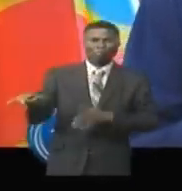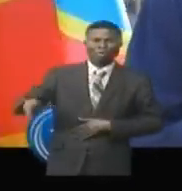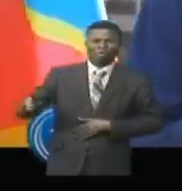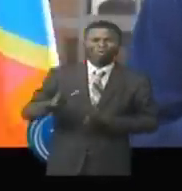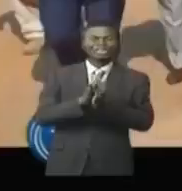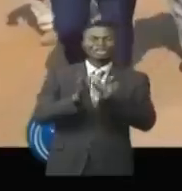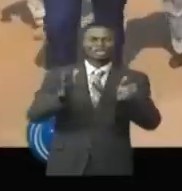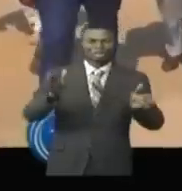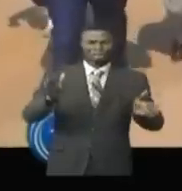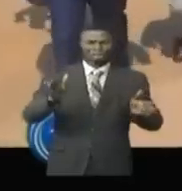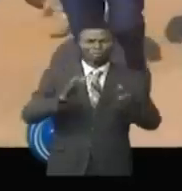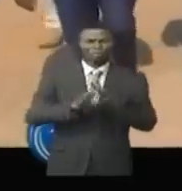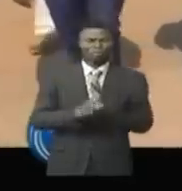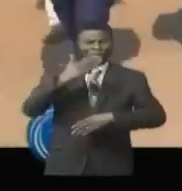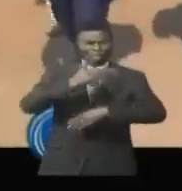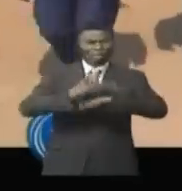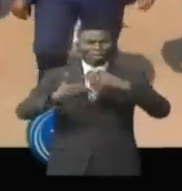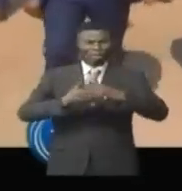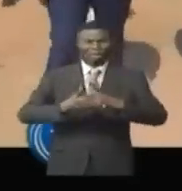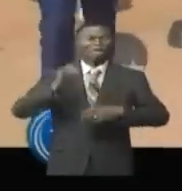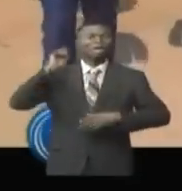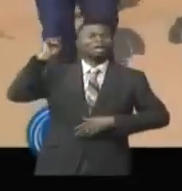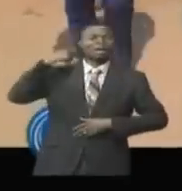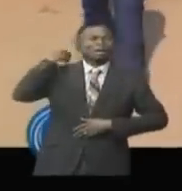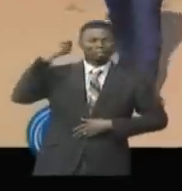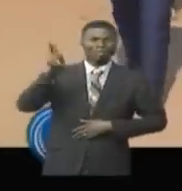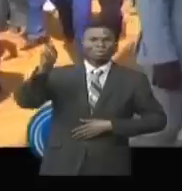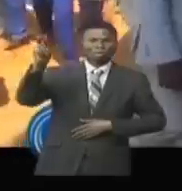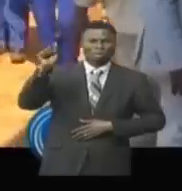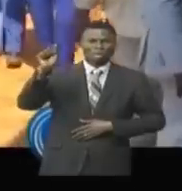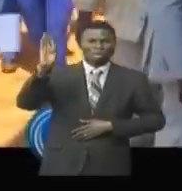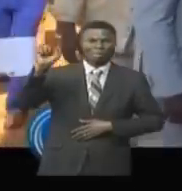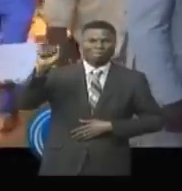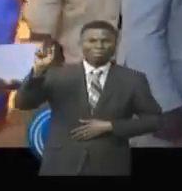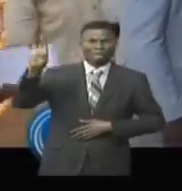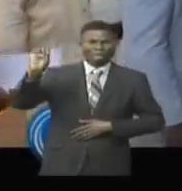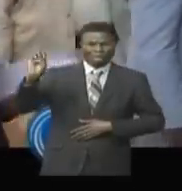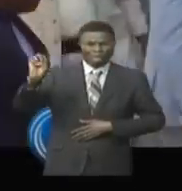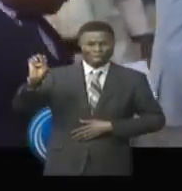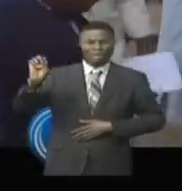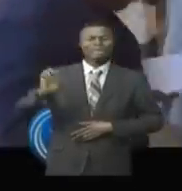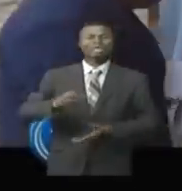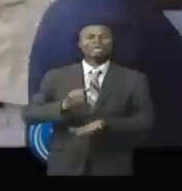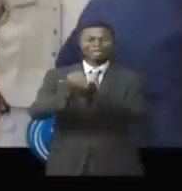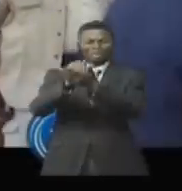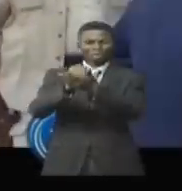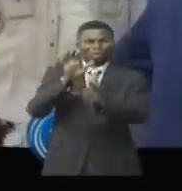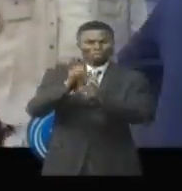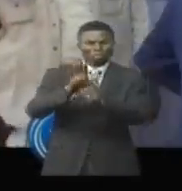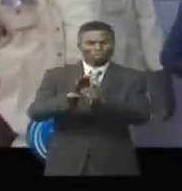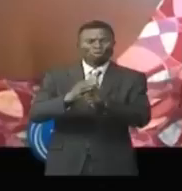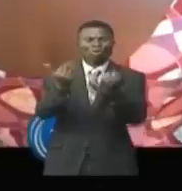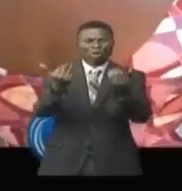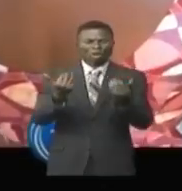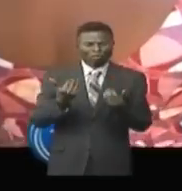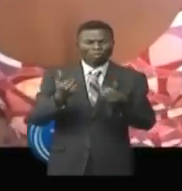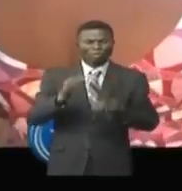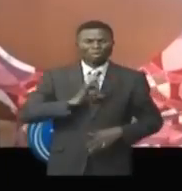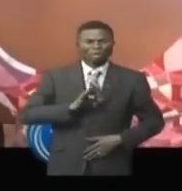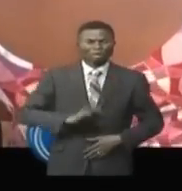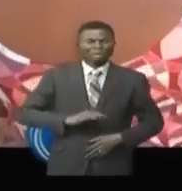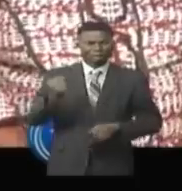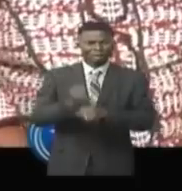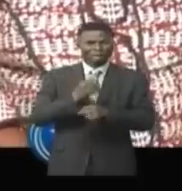la province. La réhabilitation de la prison centrale de Kabare tombe à point nommé car s'inscrivant dans la volonté du chef de l'État. Les